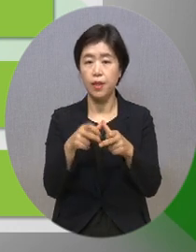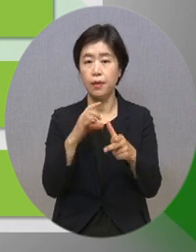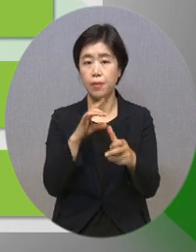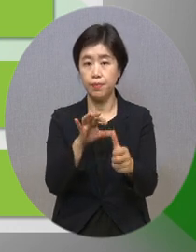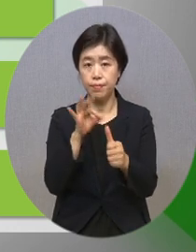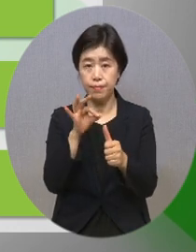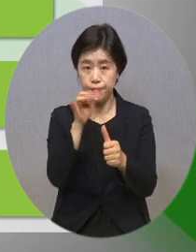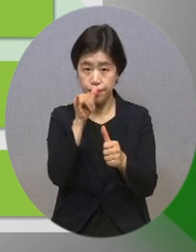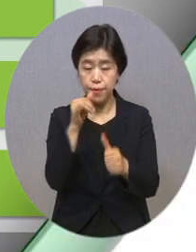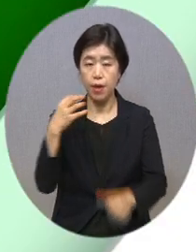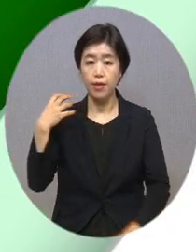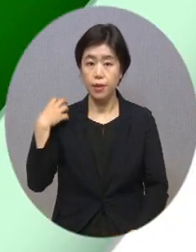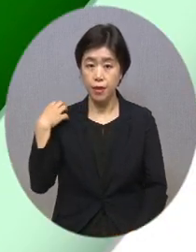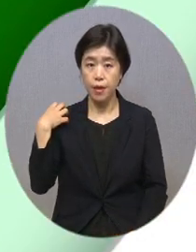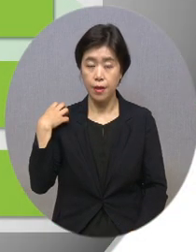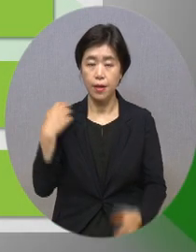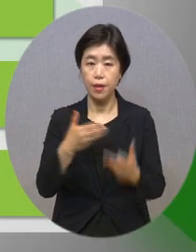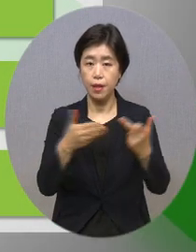담당지사는 강원지사입니다.